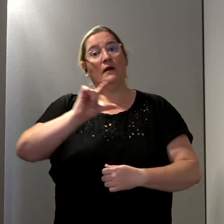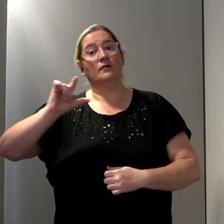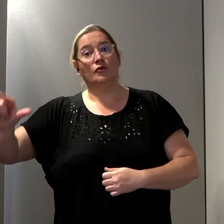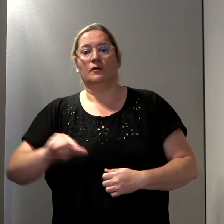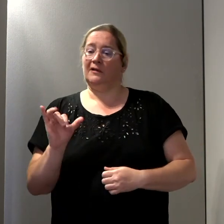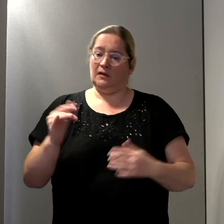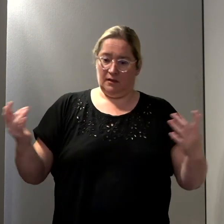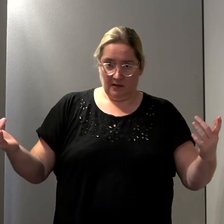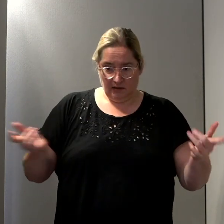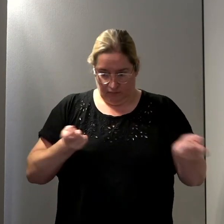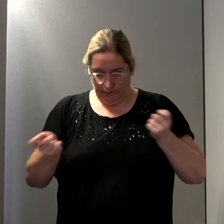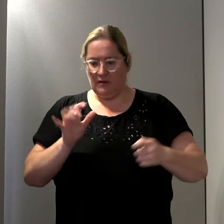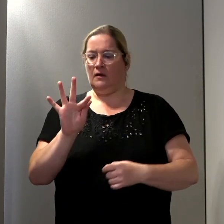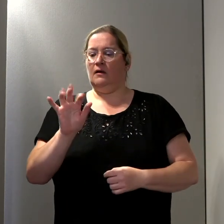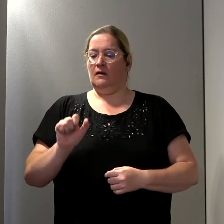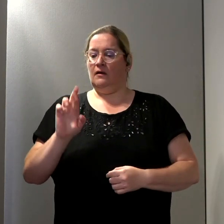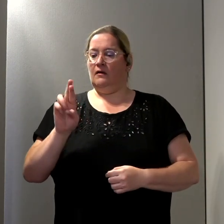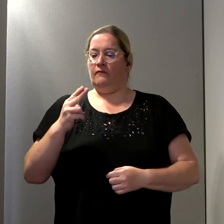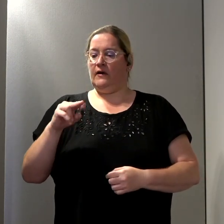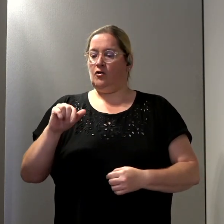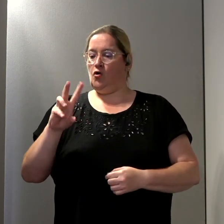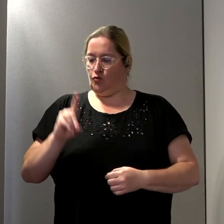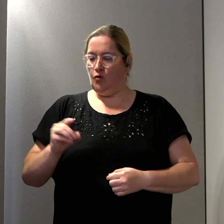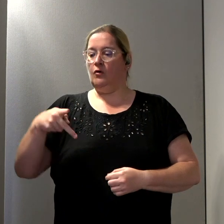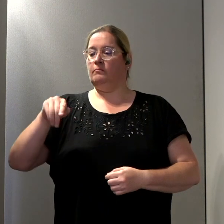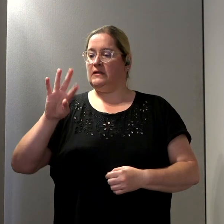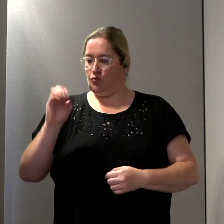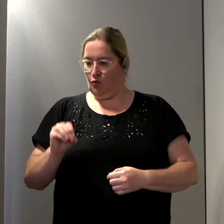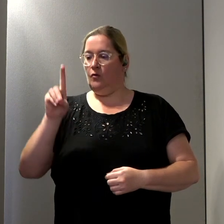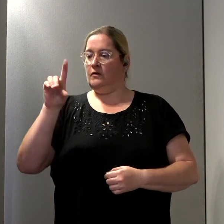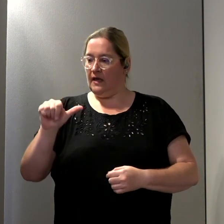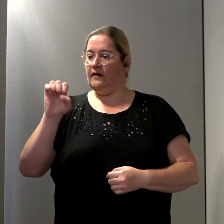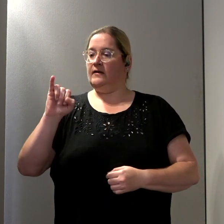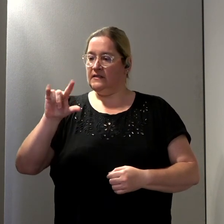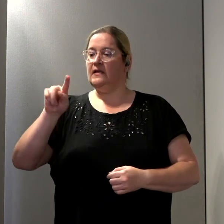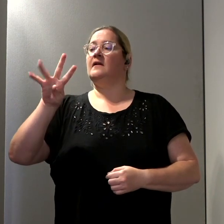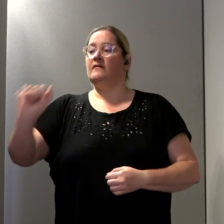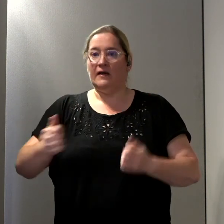qui sera animée par Fernando Pinto de Silva. Merci.